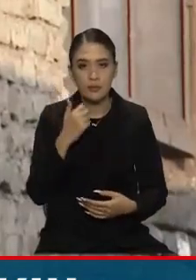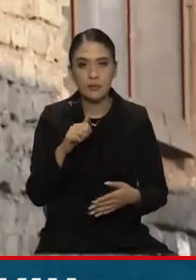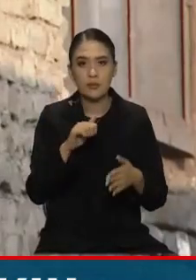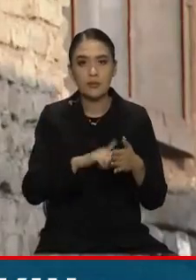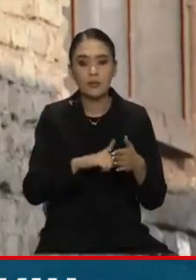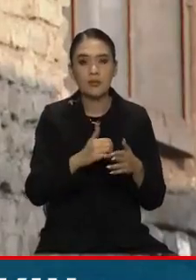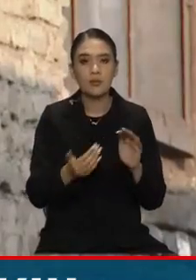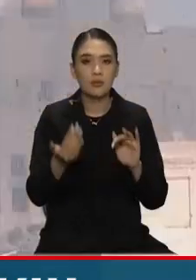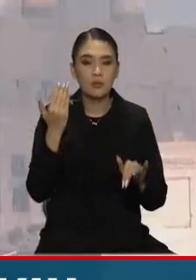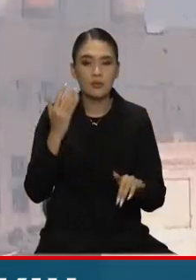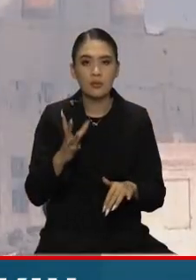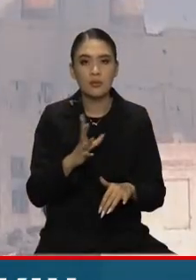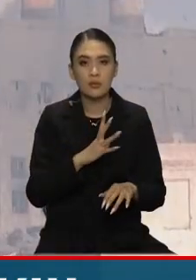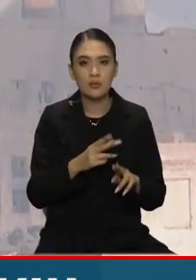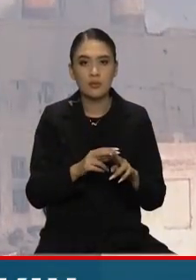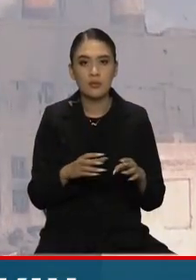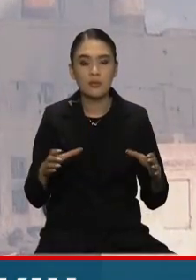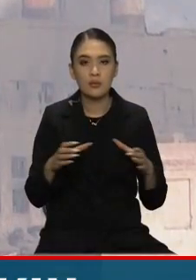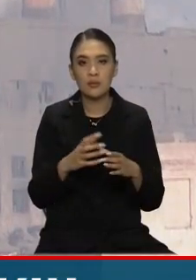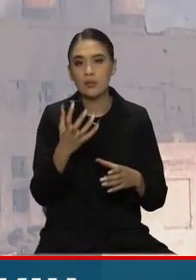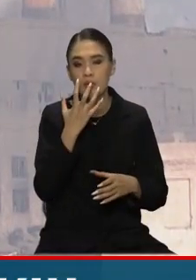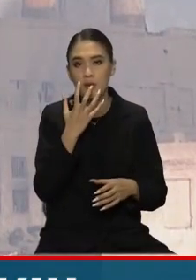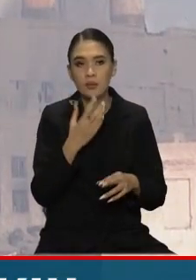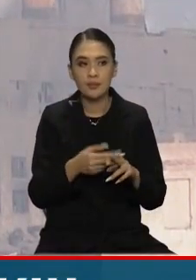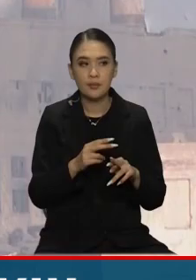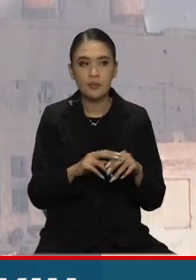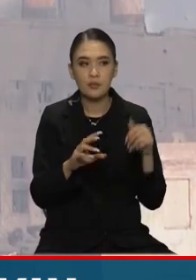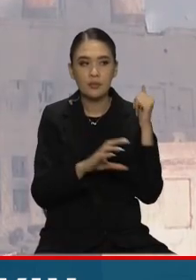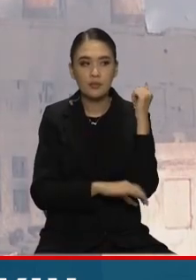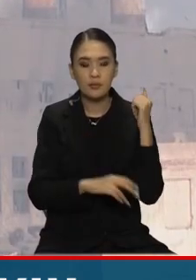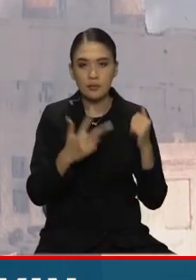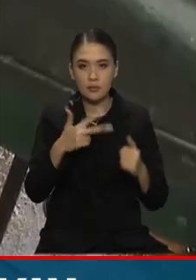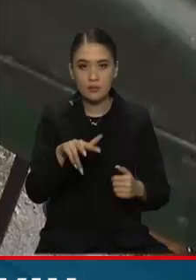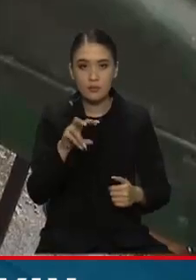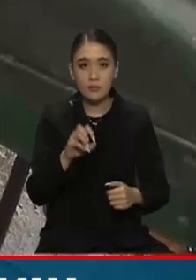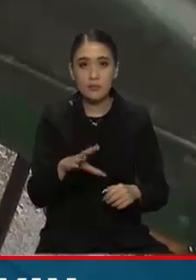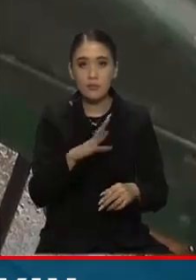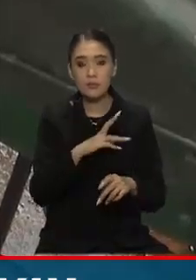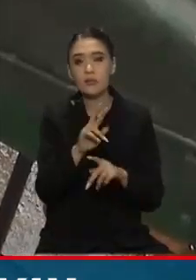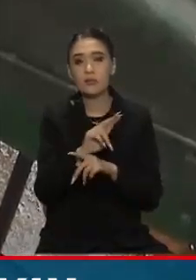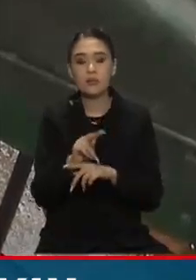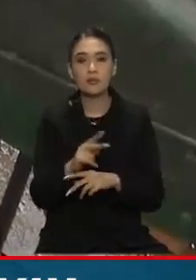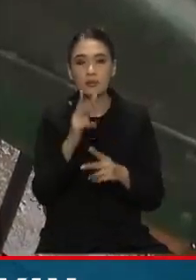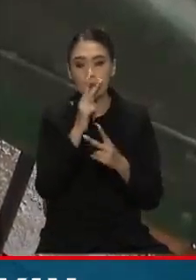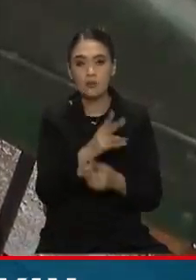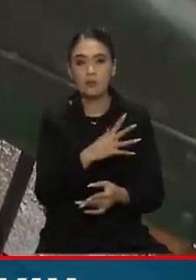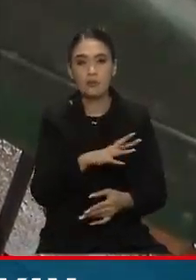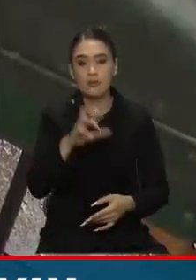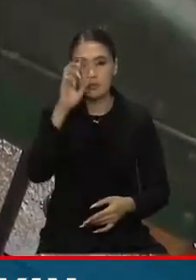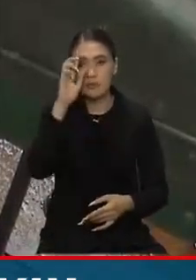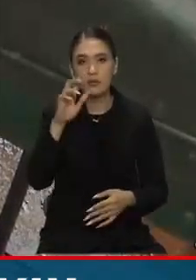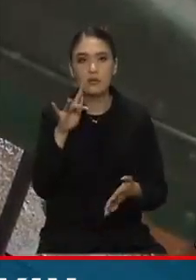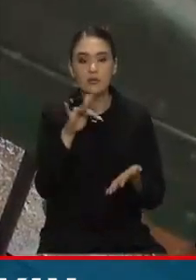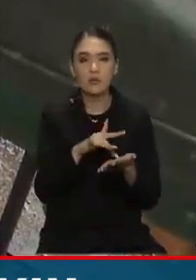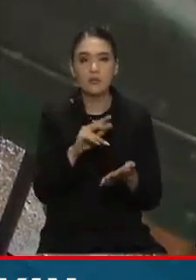Өткен ғасырдың ортасында іске қосылған жылу орталығы соңғы 30 жылдан бері жөндеу көрмеген. Сондықтан биыл үкіметтен орталықты